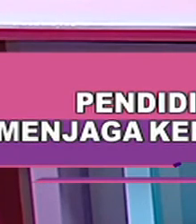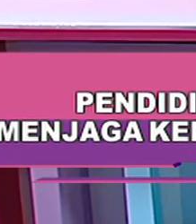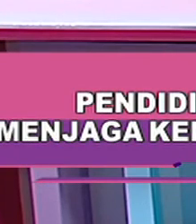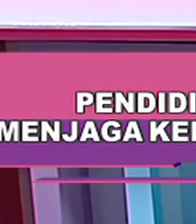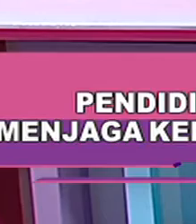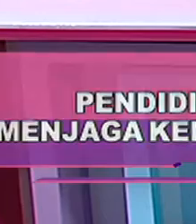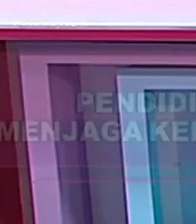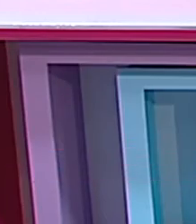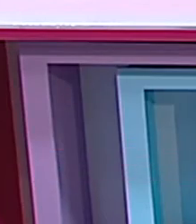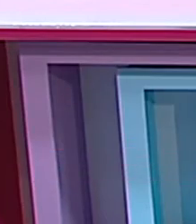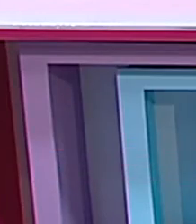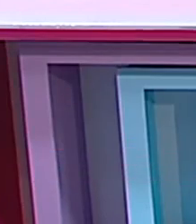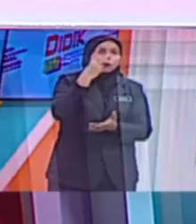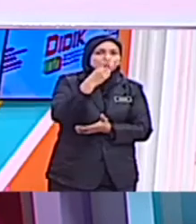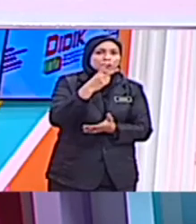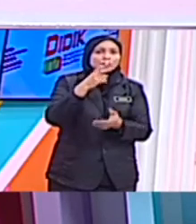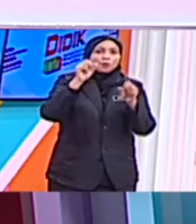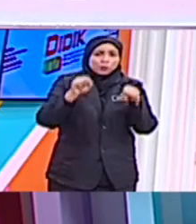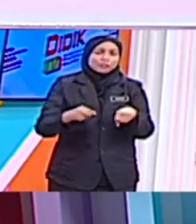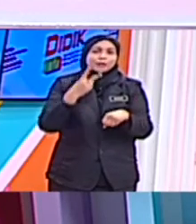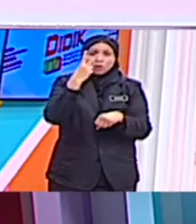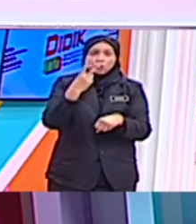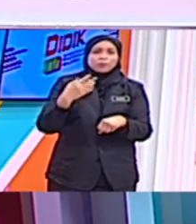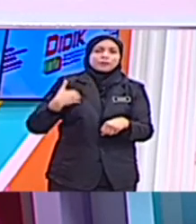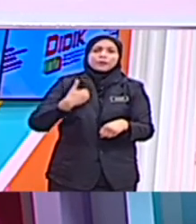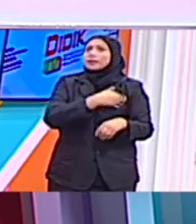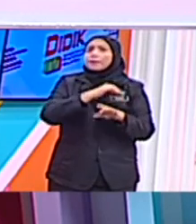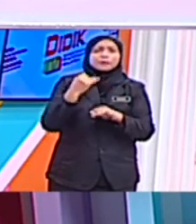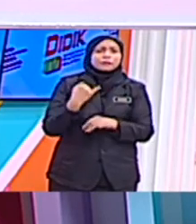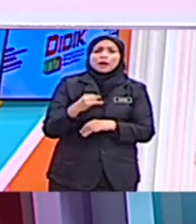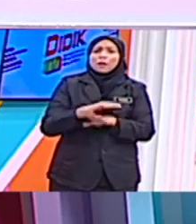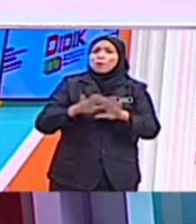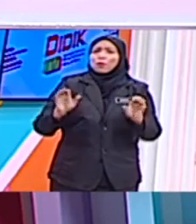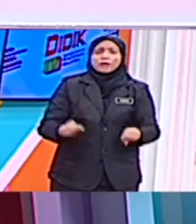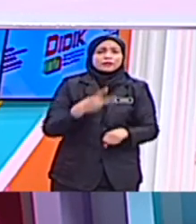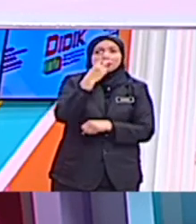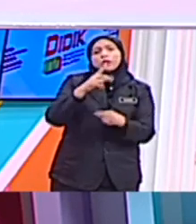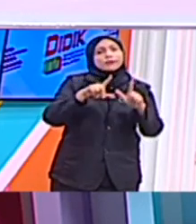terpaksa tengoklah. Jadi doktor boleh tengok payudara je lah. Tak boleh tengok yang lain. Itu maksudnya